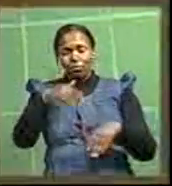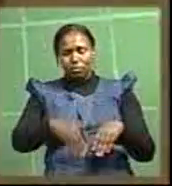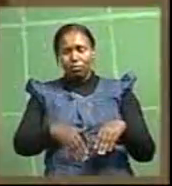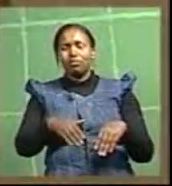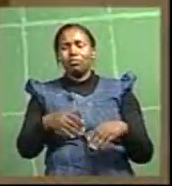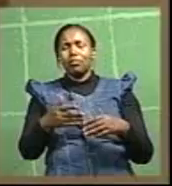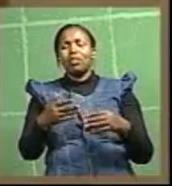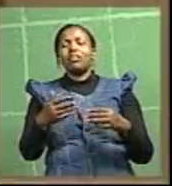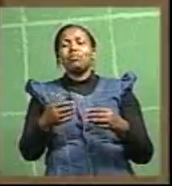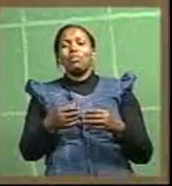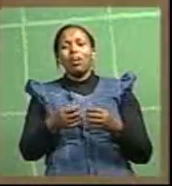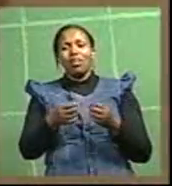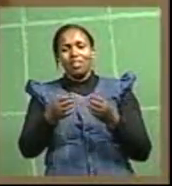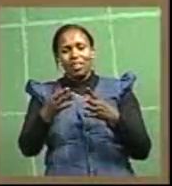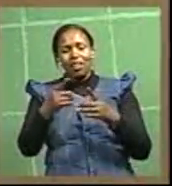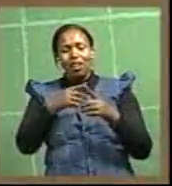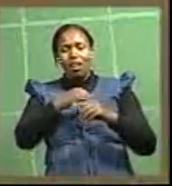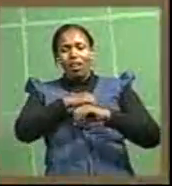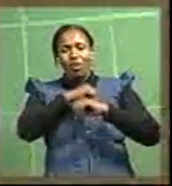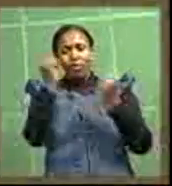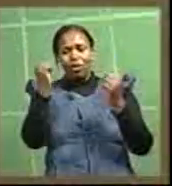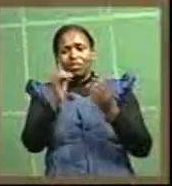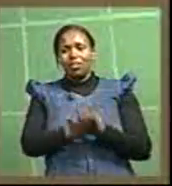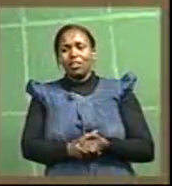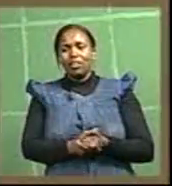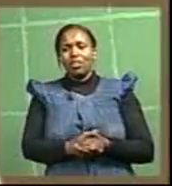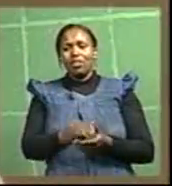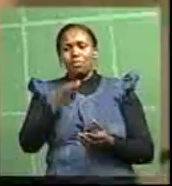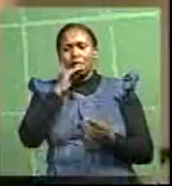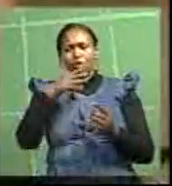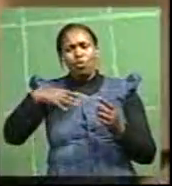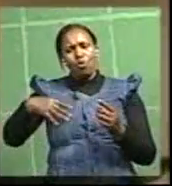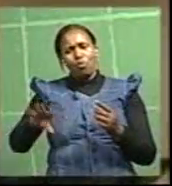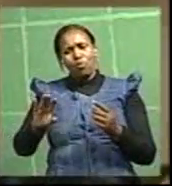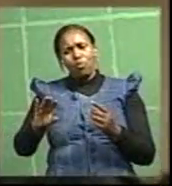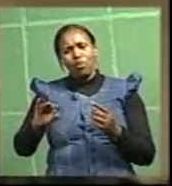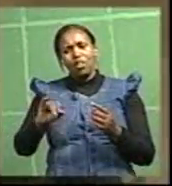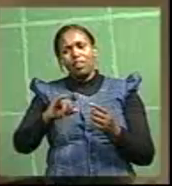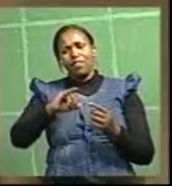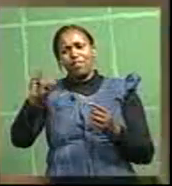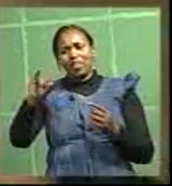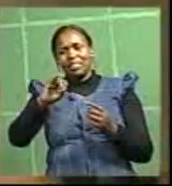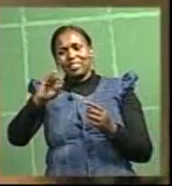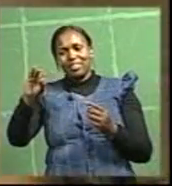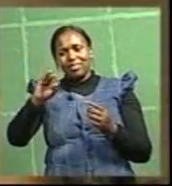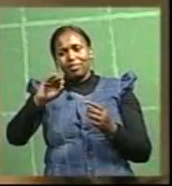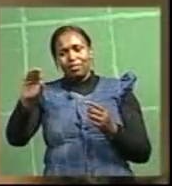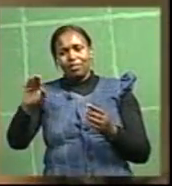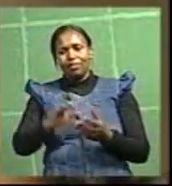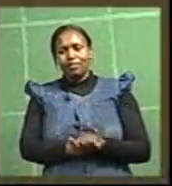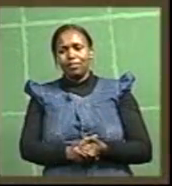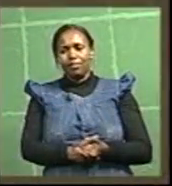esigadwe ngalabovu. Baby Mthimkhulu uthethe sicoco sa-second princess. First princess kwaba nguZethu Manana.